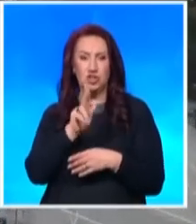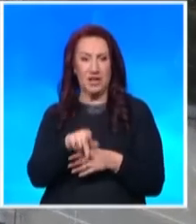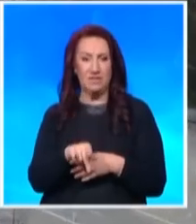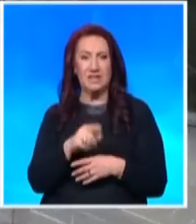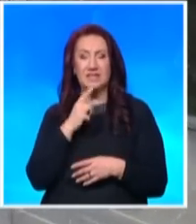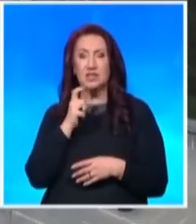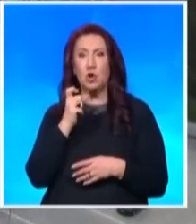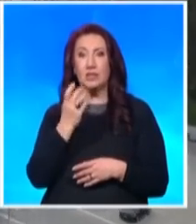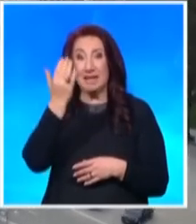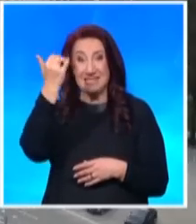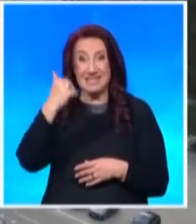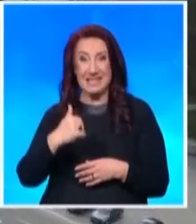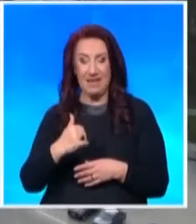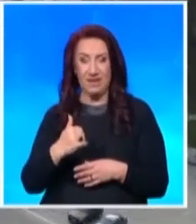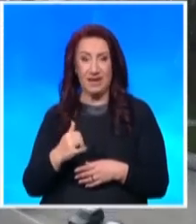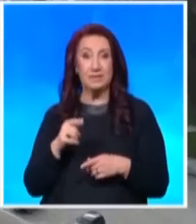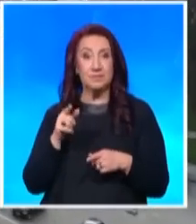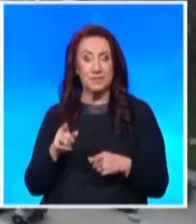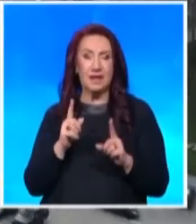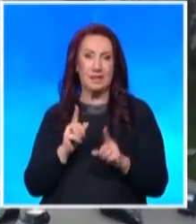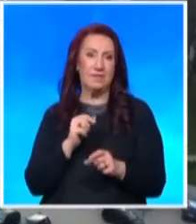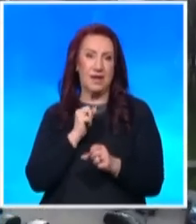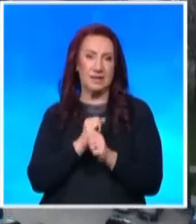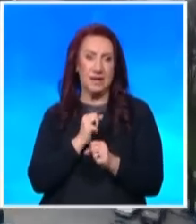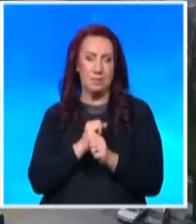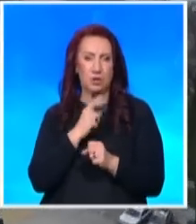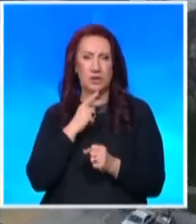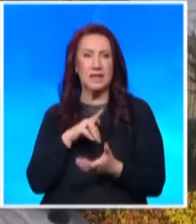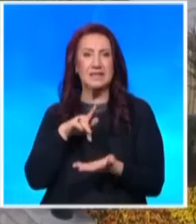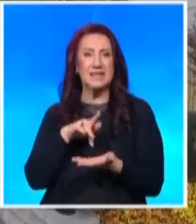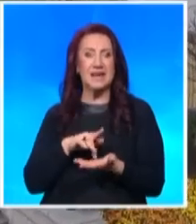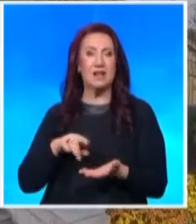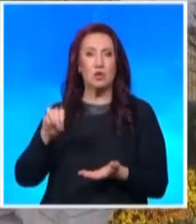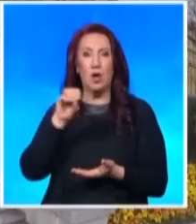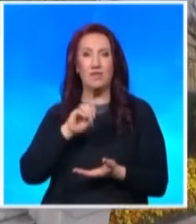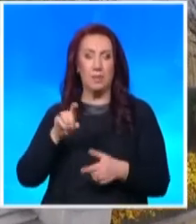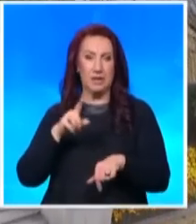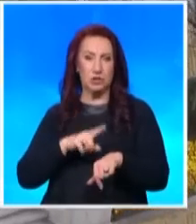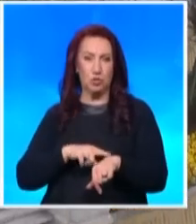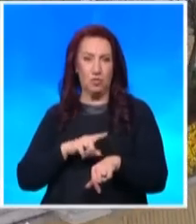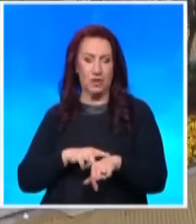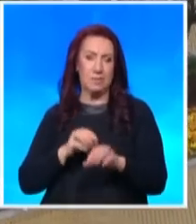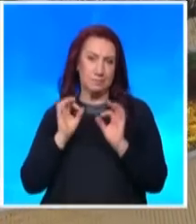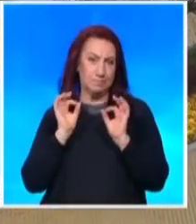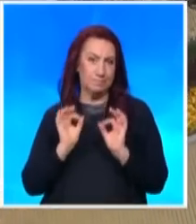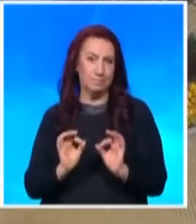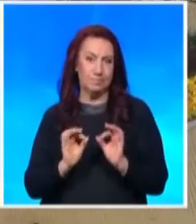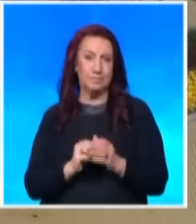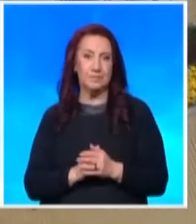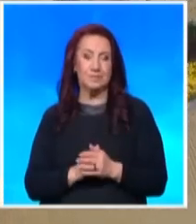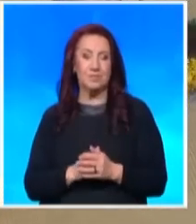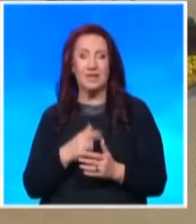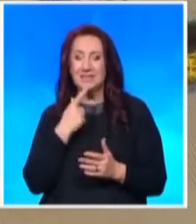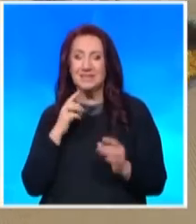сградата от север. В техни ръце е да работят по централно европейско време в буквален и преносен смисъл. За